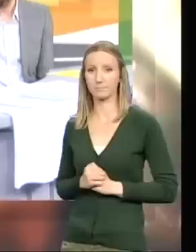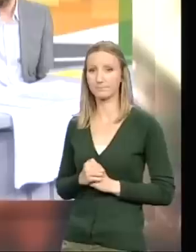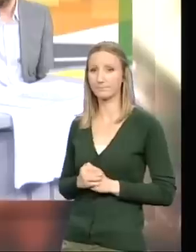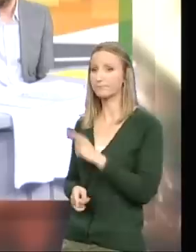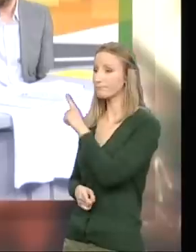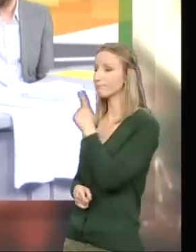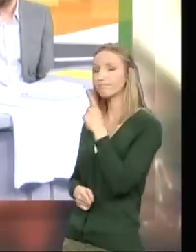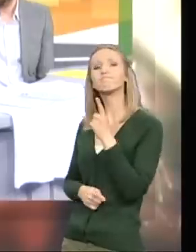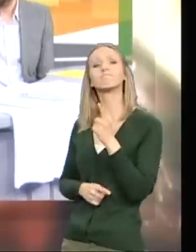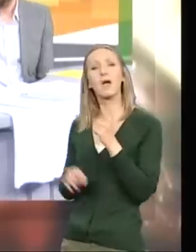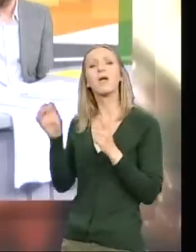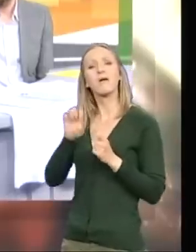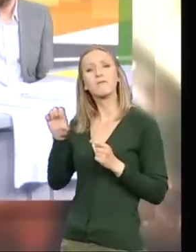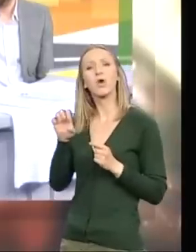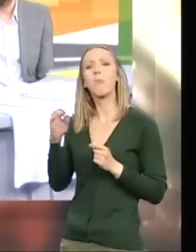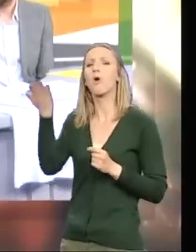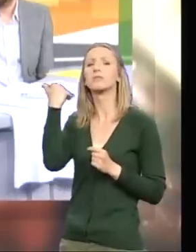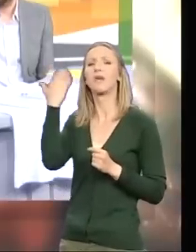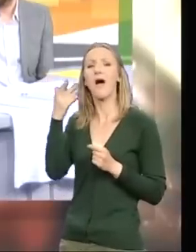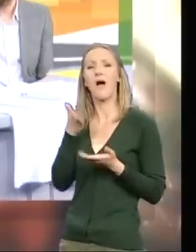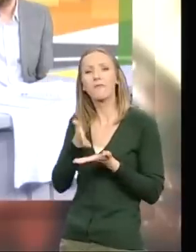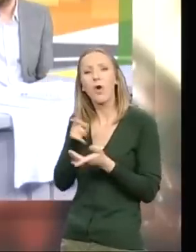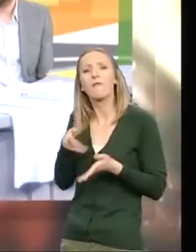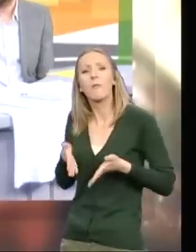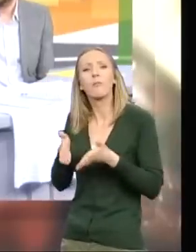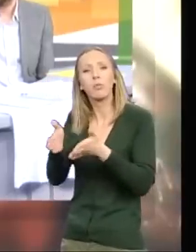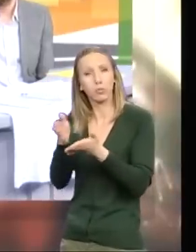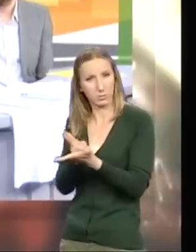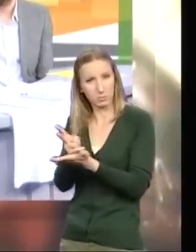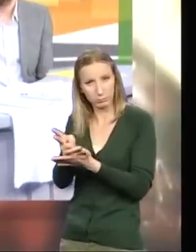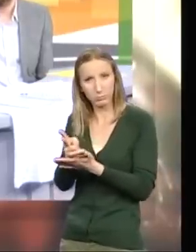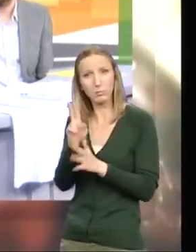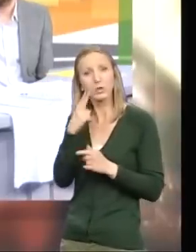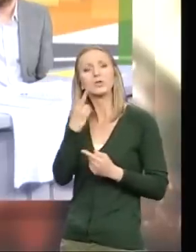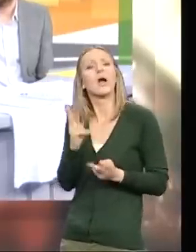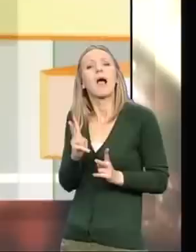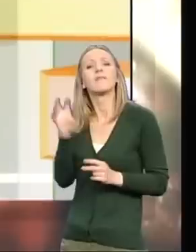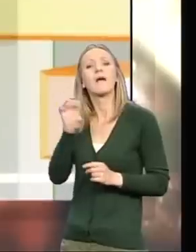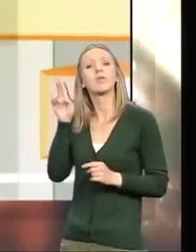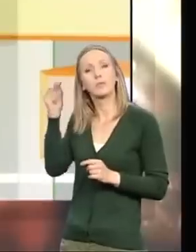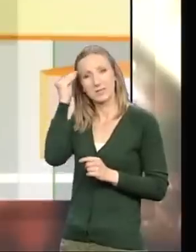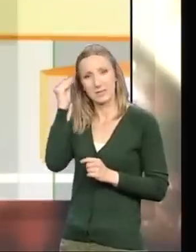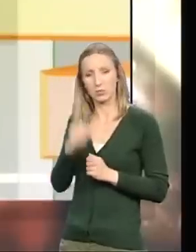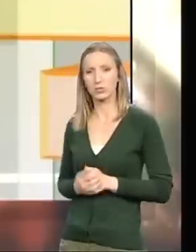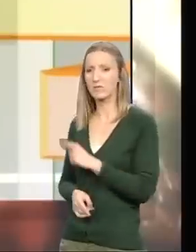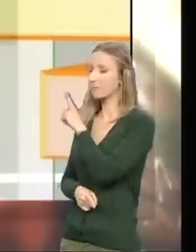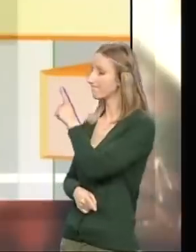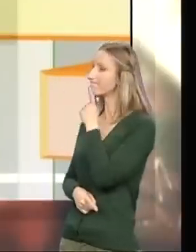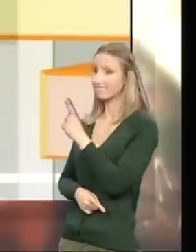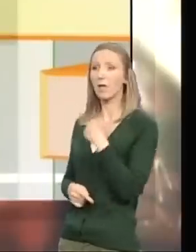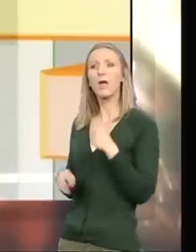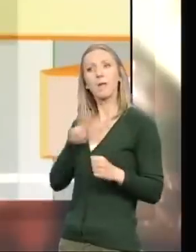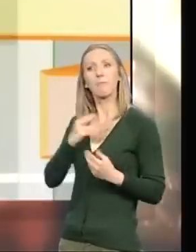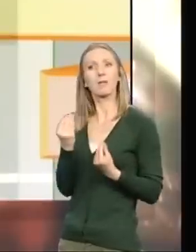Evropa je sigurno odavno krenula ovim putem i možete li vam reći prosto kakve su evropski iskustva na tom pođu? Imali smo fine kontakte sa